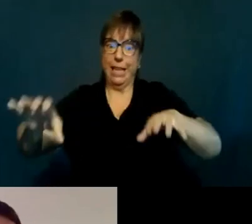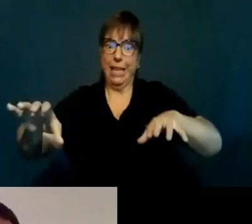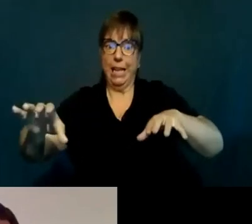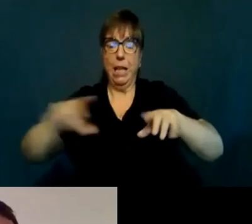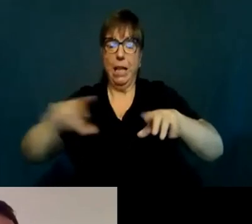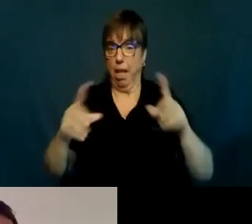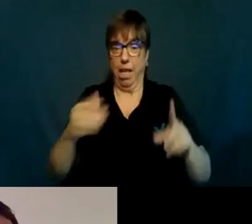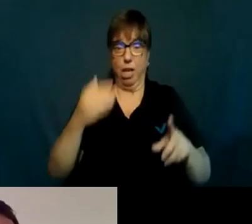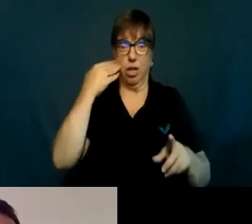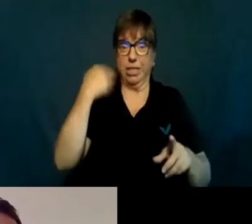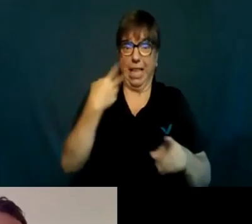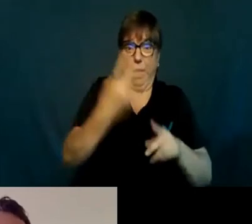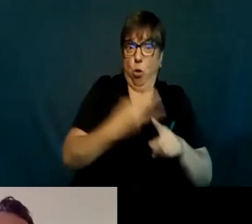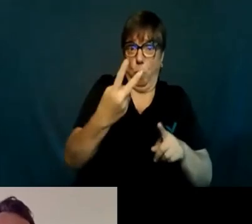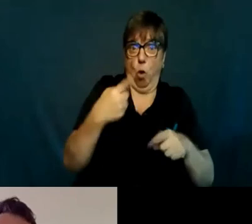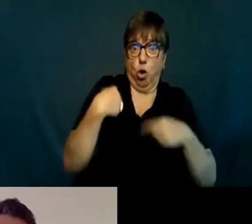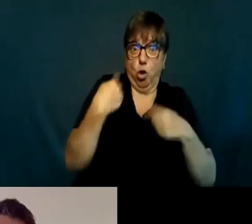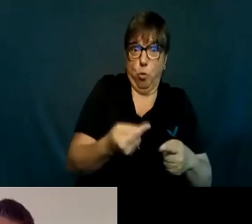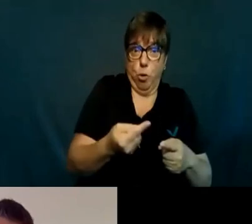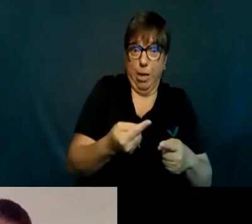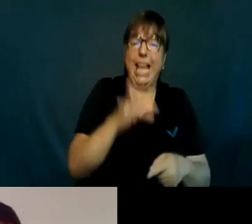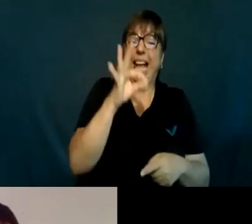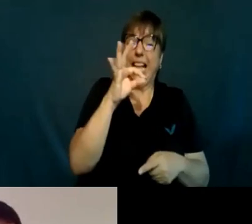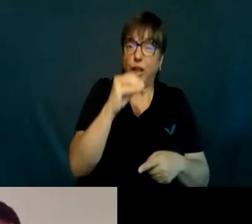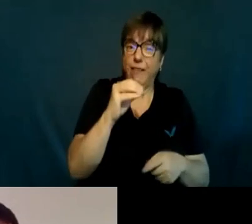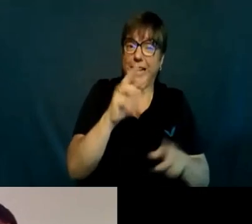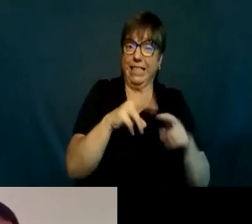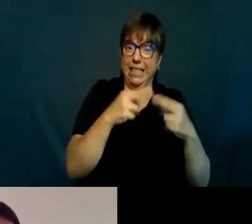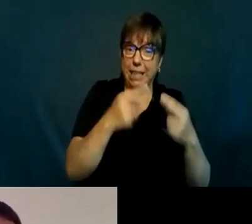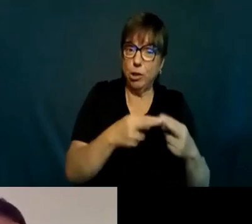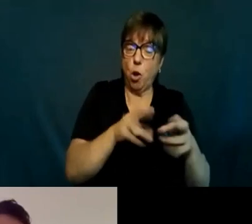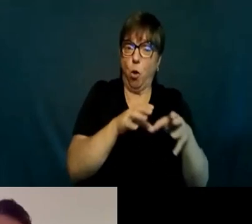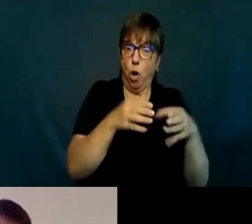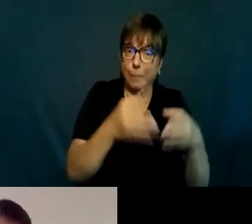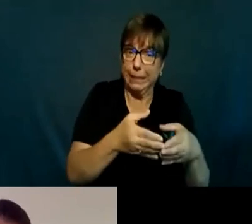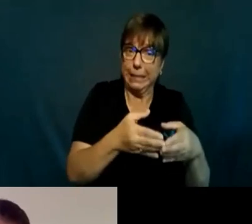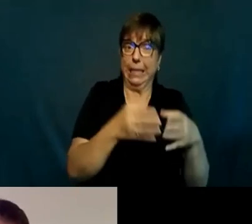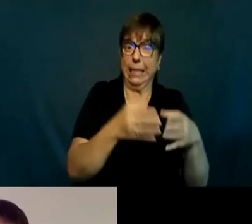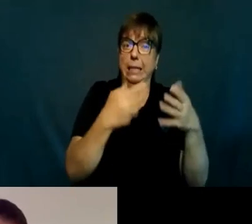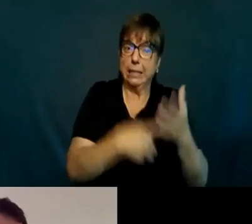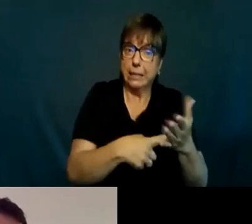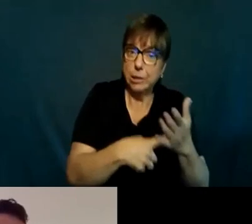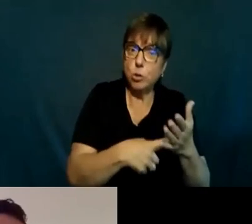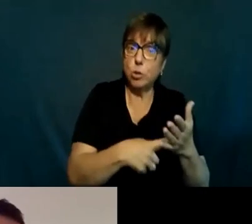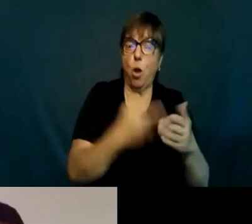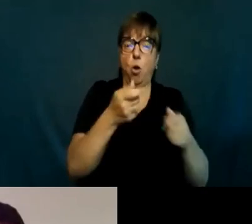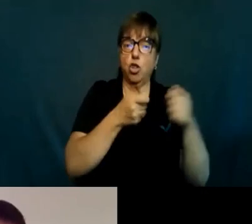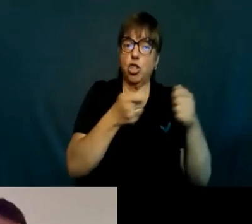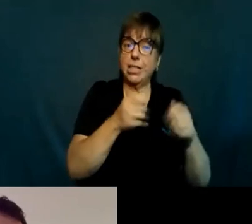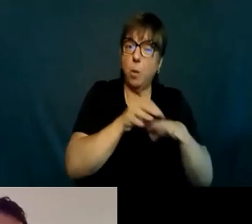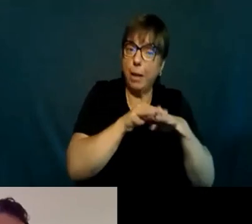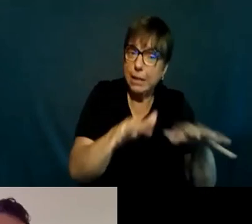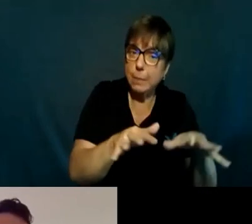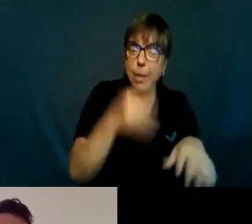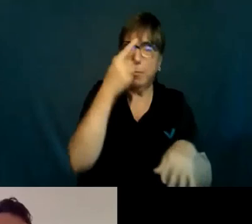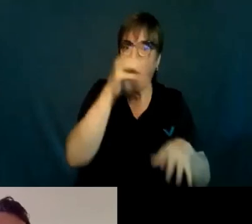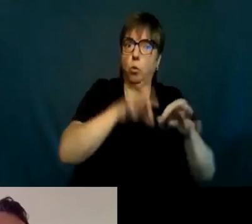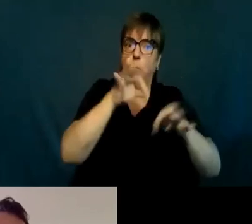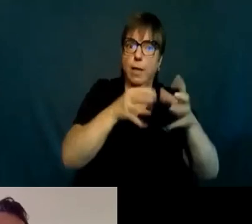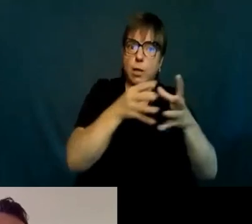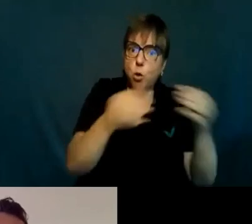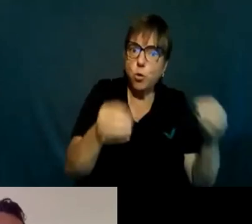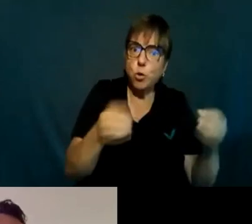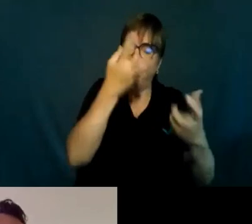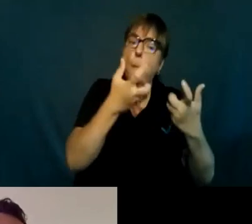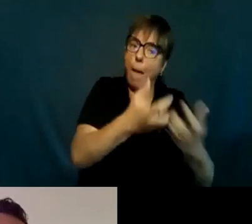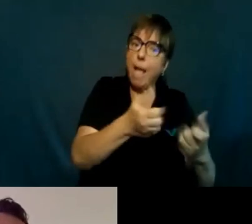'espace de deux mois, ils ont fait plus de 90 rencontres justement de leur comité de gestion de la pandémie pour trouver des solutions adaptées à